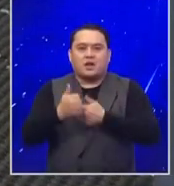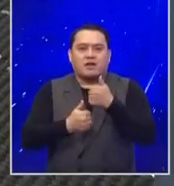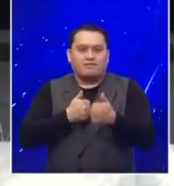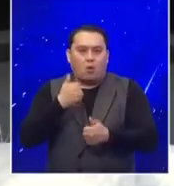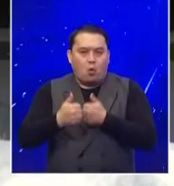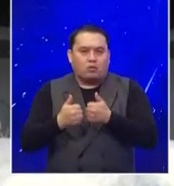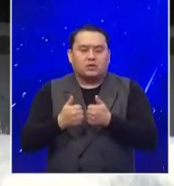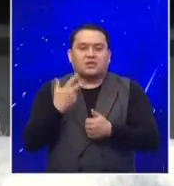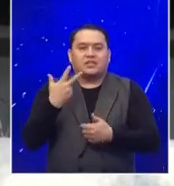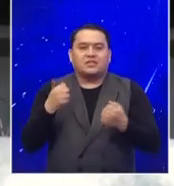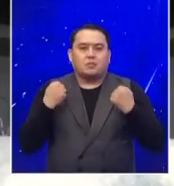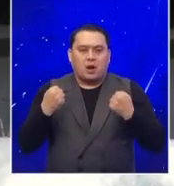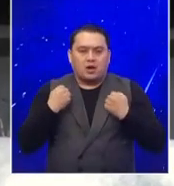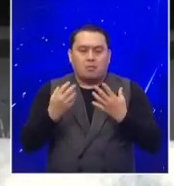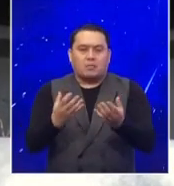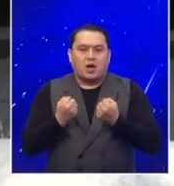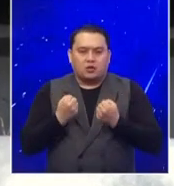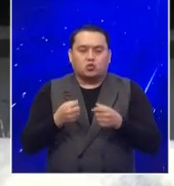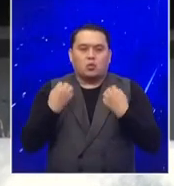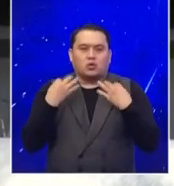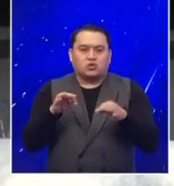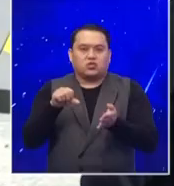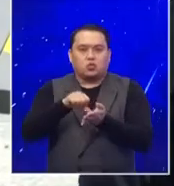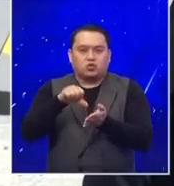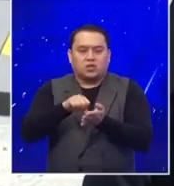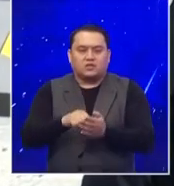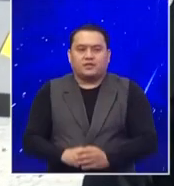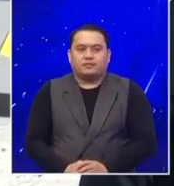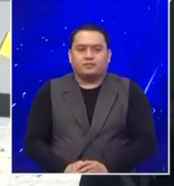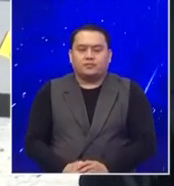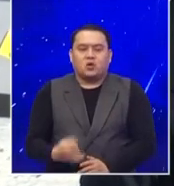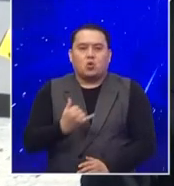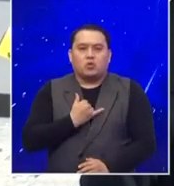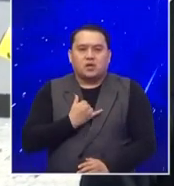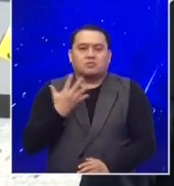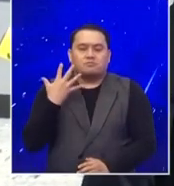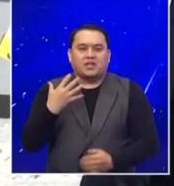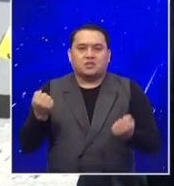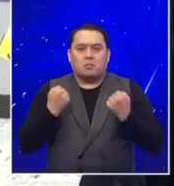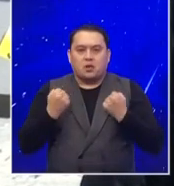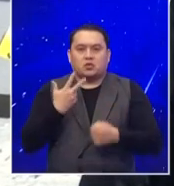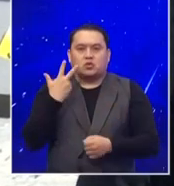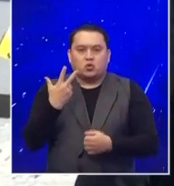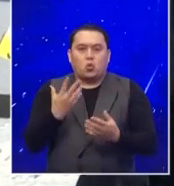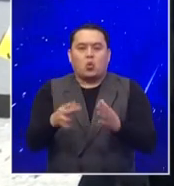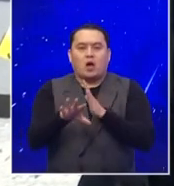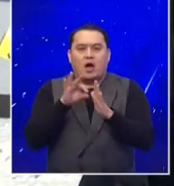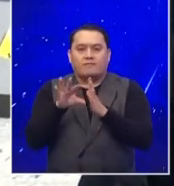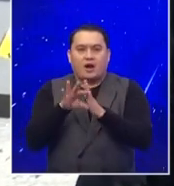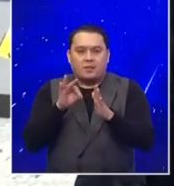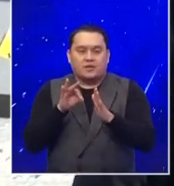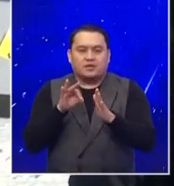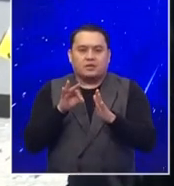К слову, три спортсмена уже получили заветные путевки. У нас 5 очень перспективных спортсменов. Трое уже отобрались на чемпионат